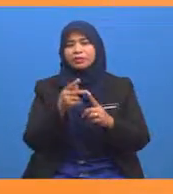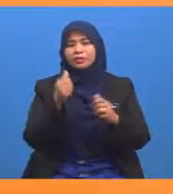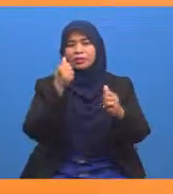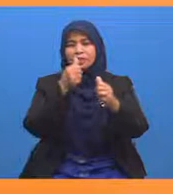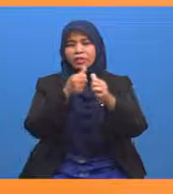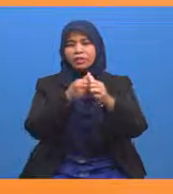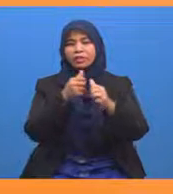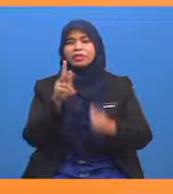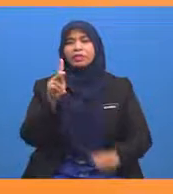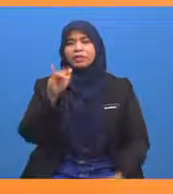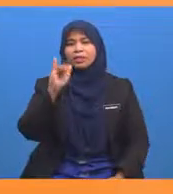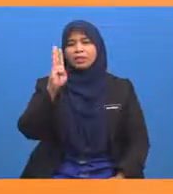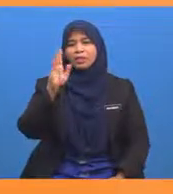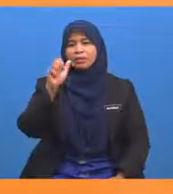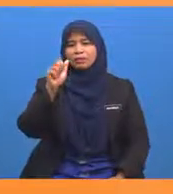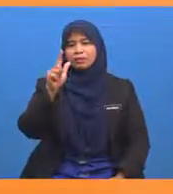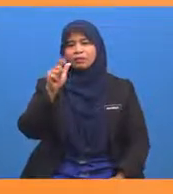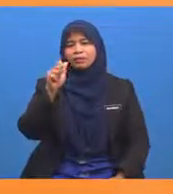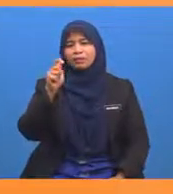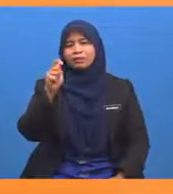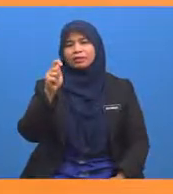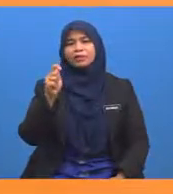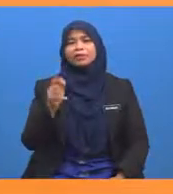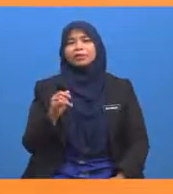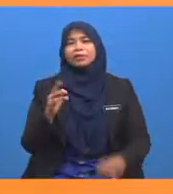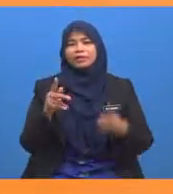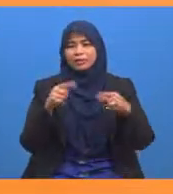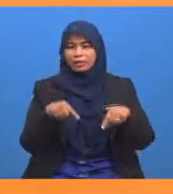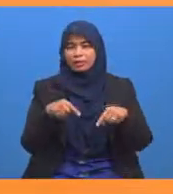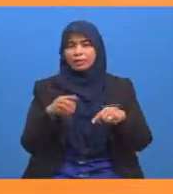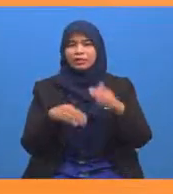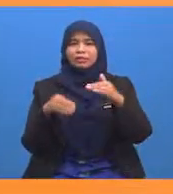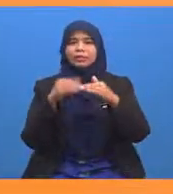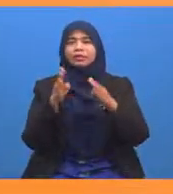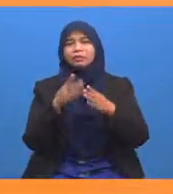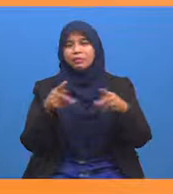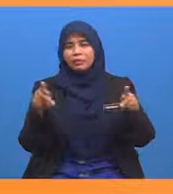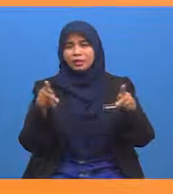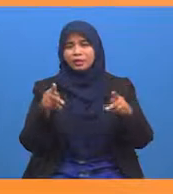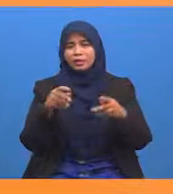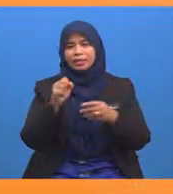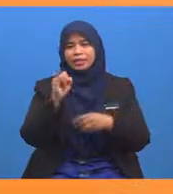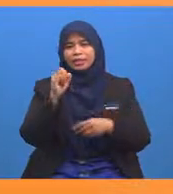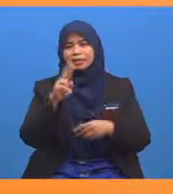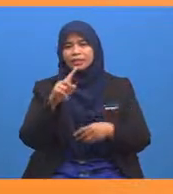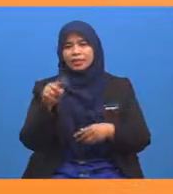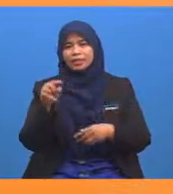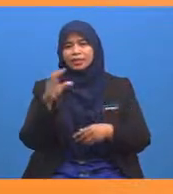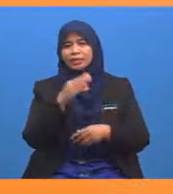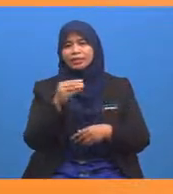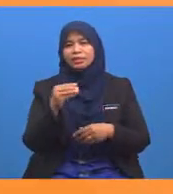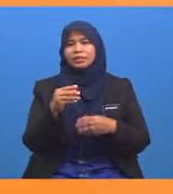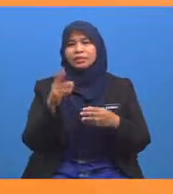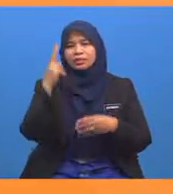kiblat. Kini, ia dibina dalam pelbagai saiz dan dihiasi dekorasi yang